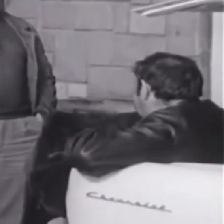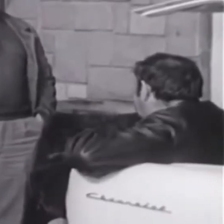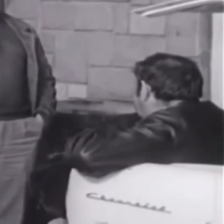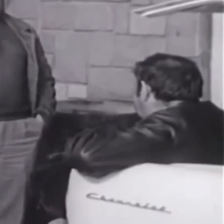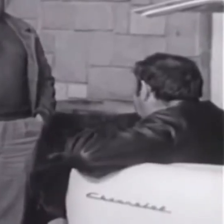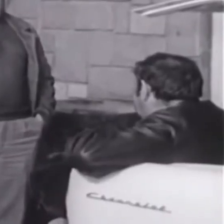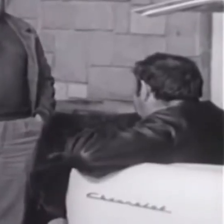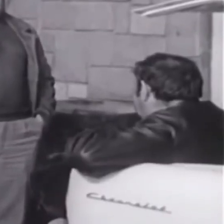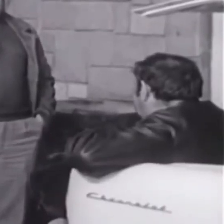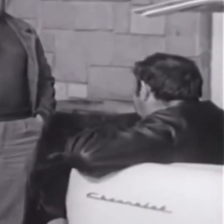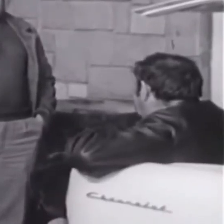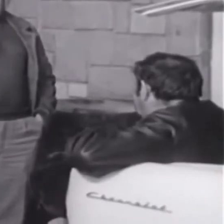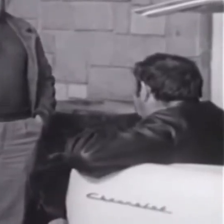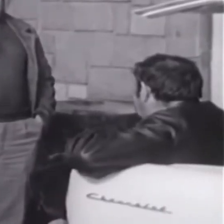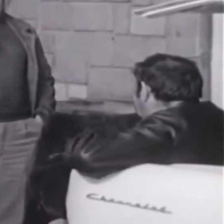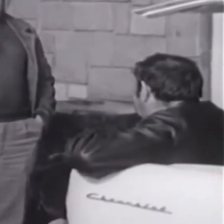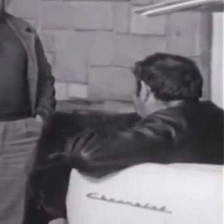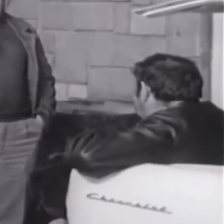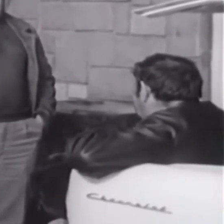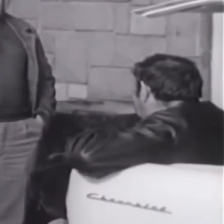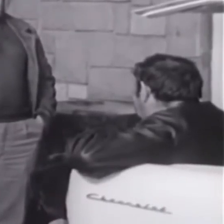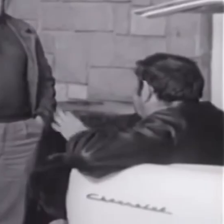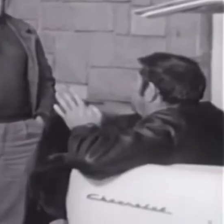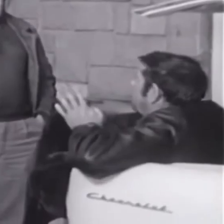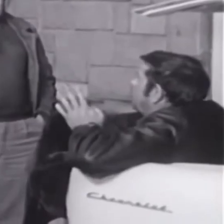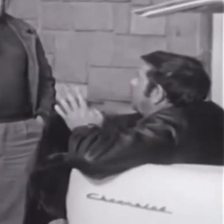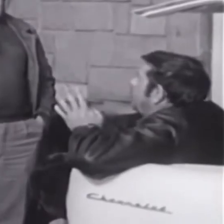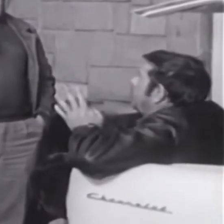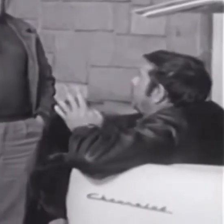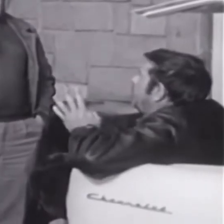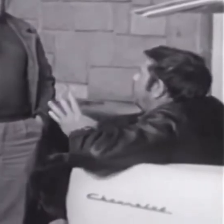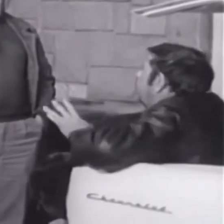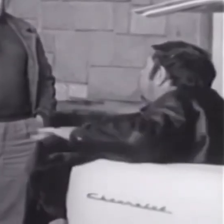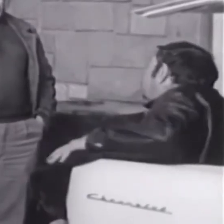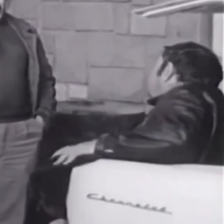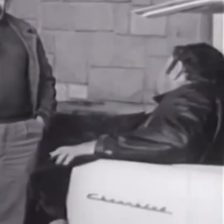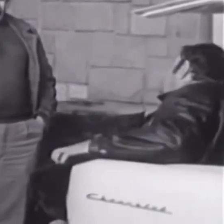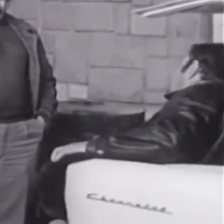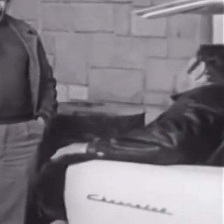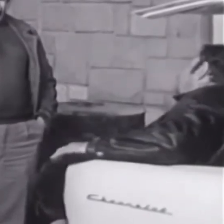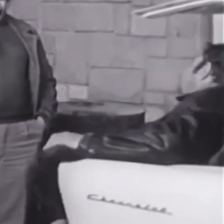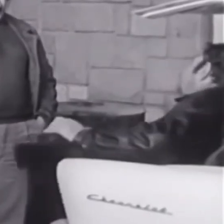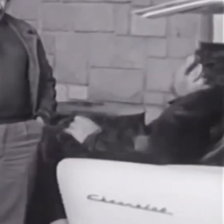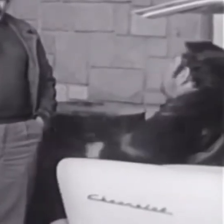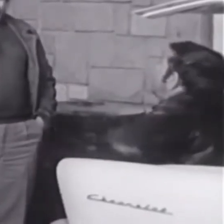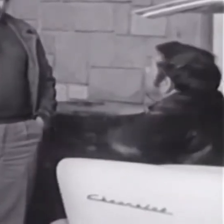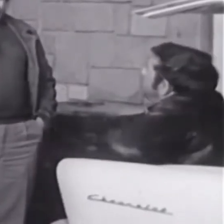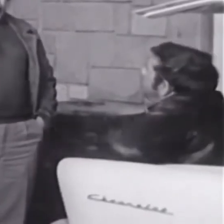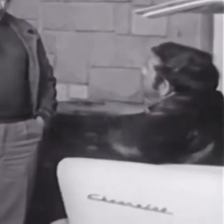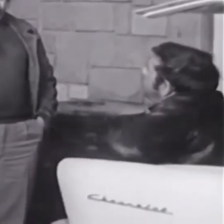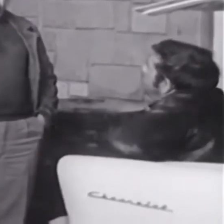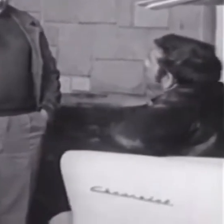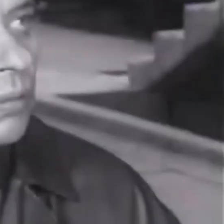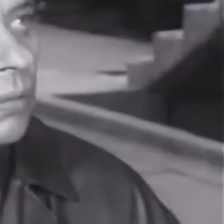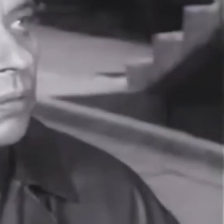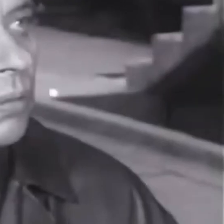kao na državnim jaslima, to da znaš. Nema odmora, nema nedelje, nema praznika. Nema spavanja ako treba, nema